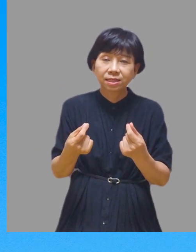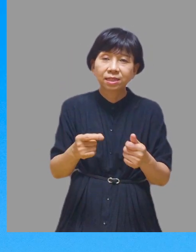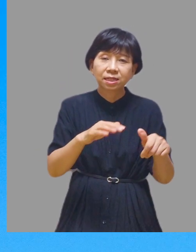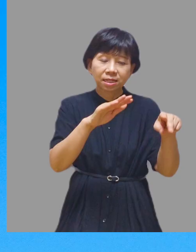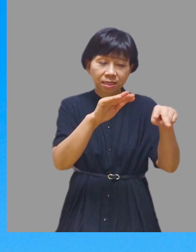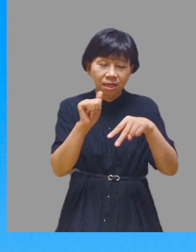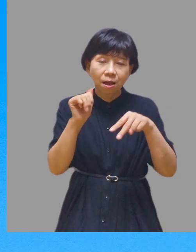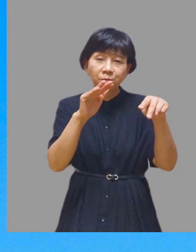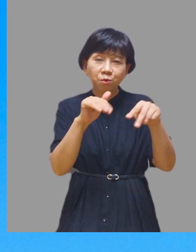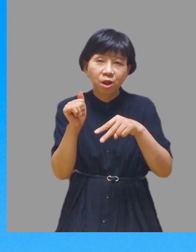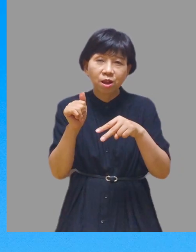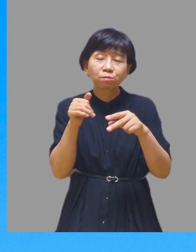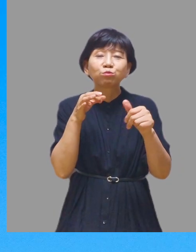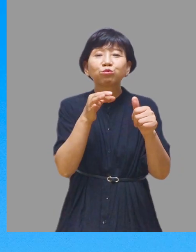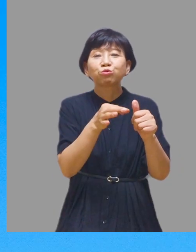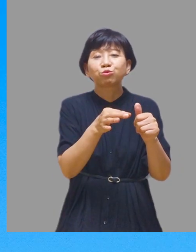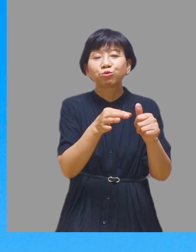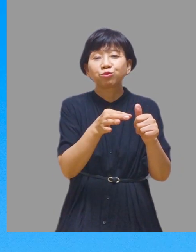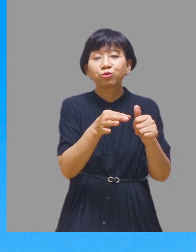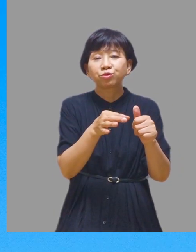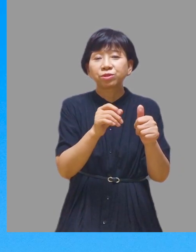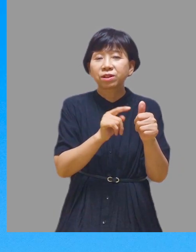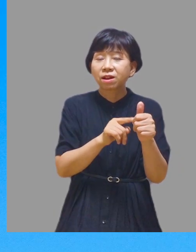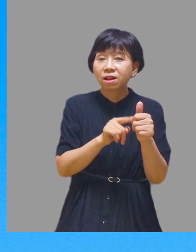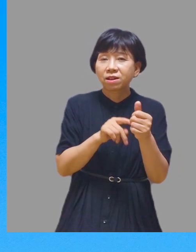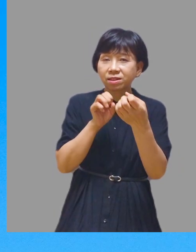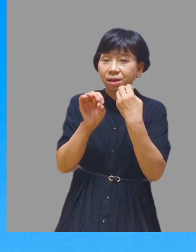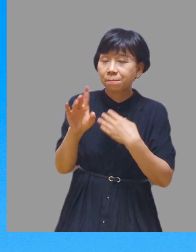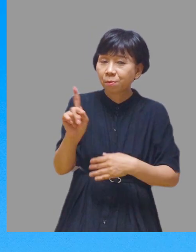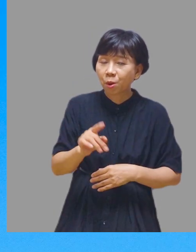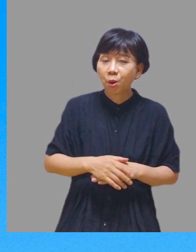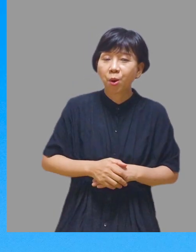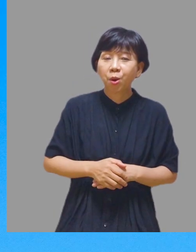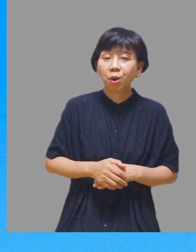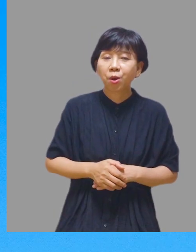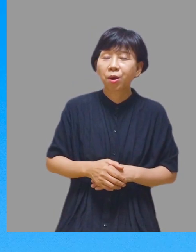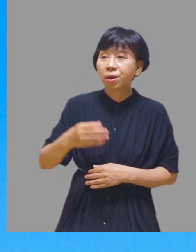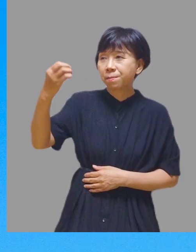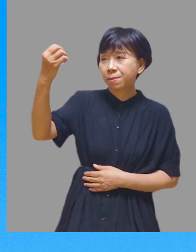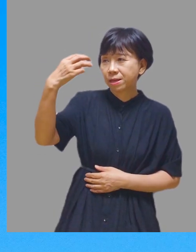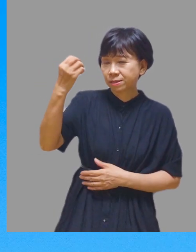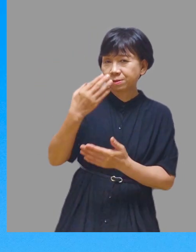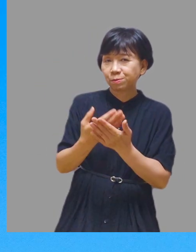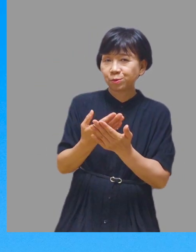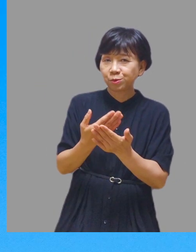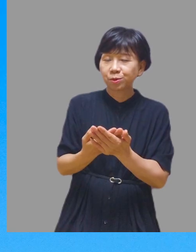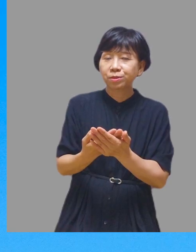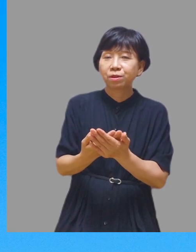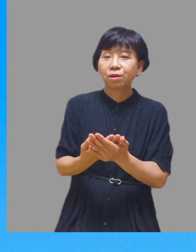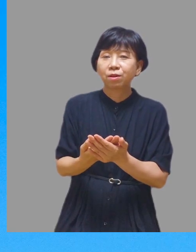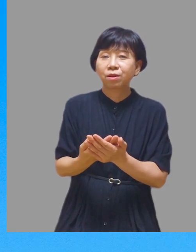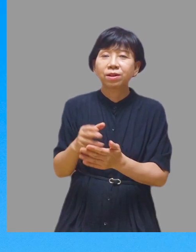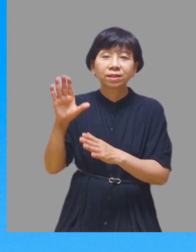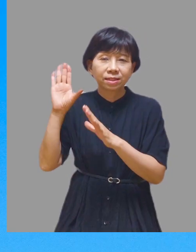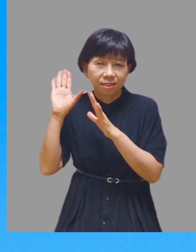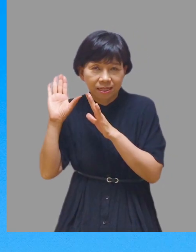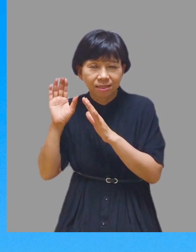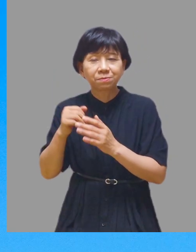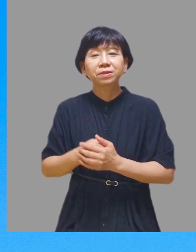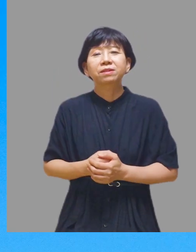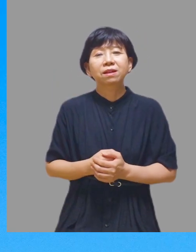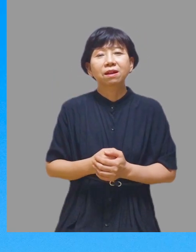사무엘아 사무엘아 부르시는지라. 사무엘이 이르되 뭐라고 말씀할까요? 말씀하옵소서 주의 종이 듣겠나이다